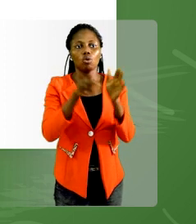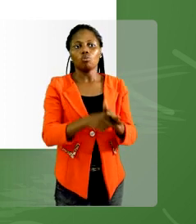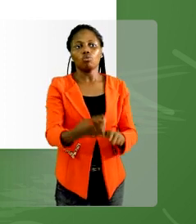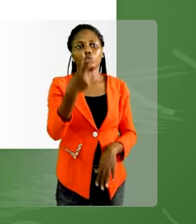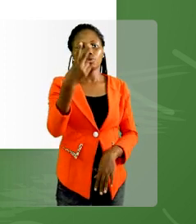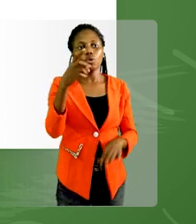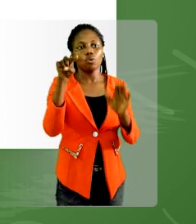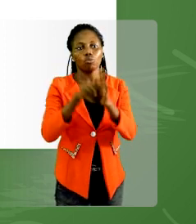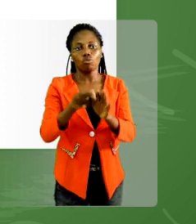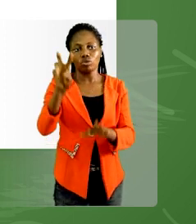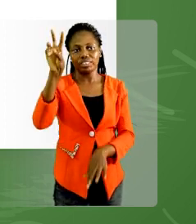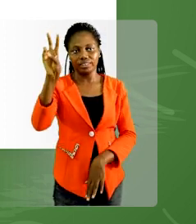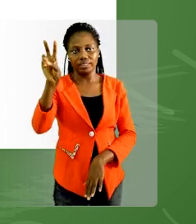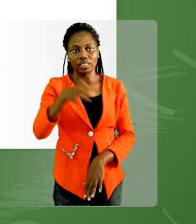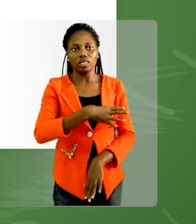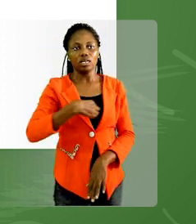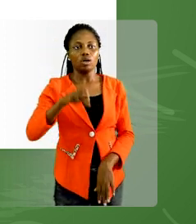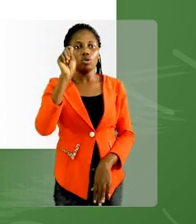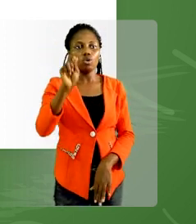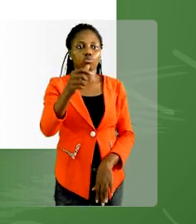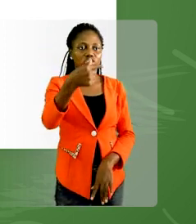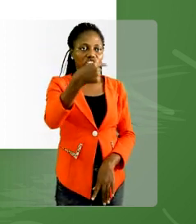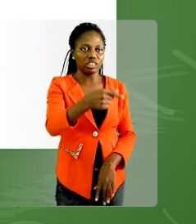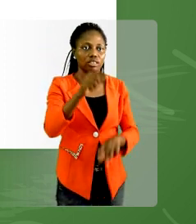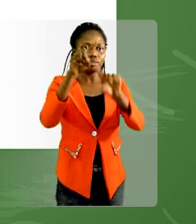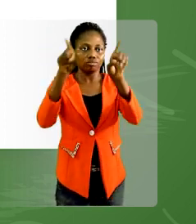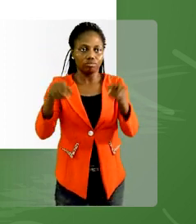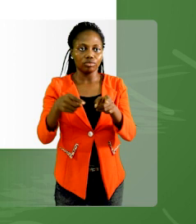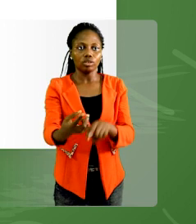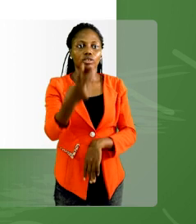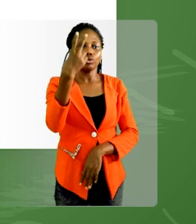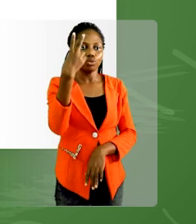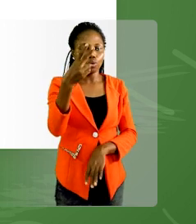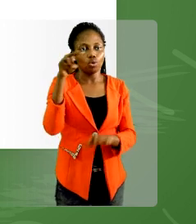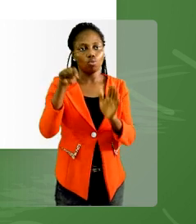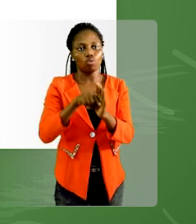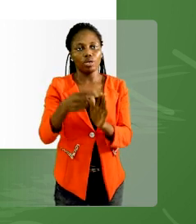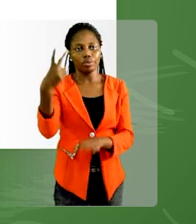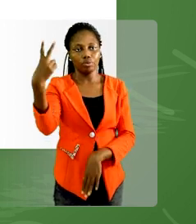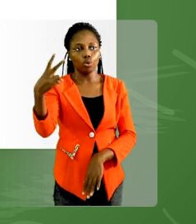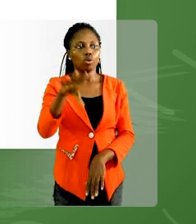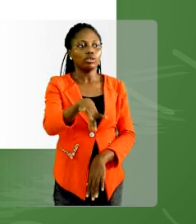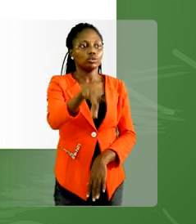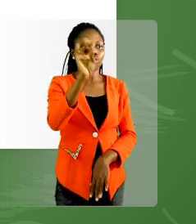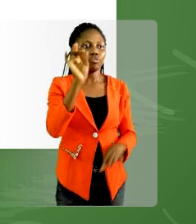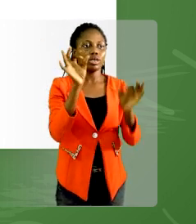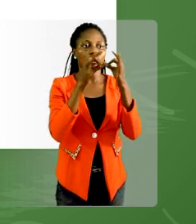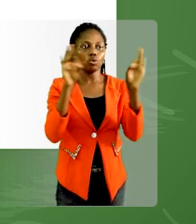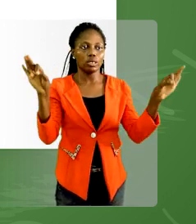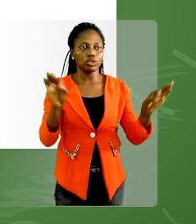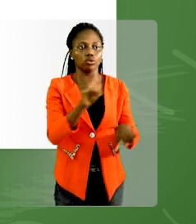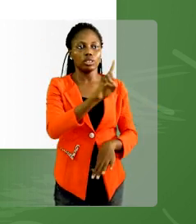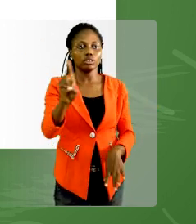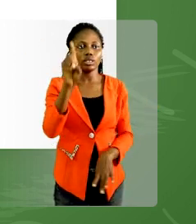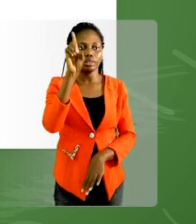moins 2, moins 6 et le point G de coordonnées 2, moins 2. Détermine une équation de la droite